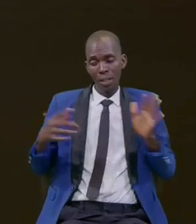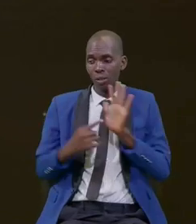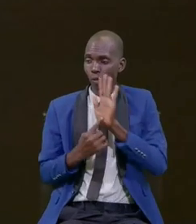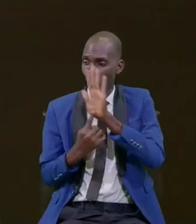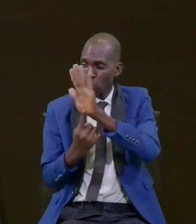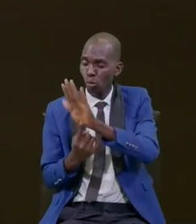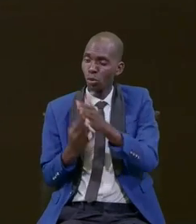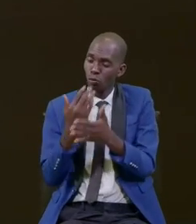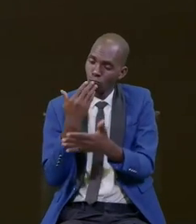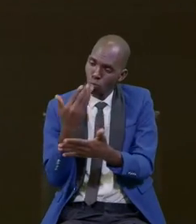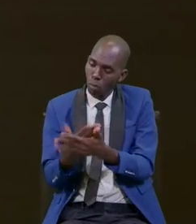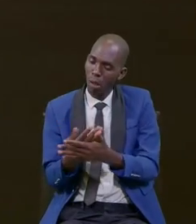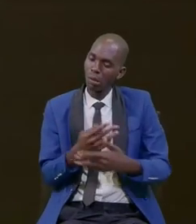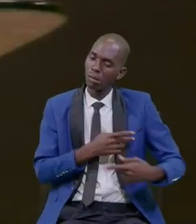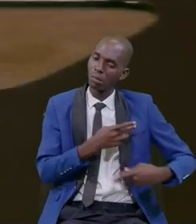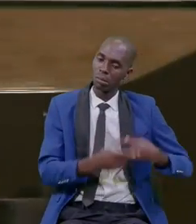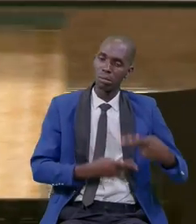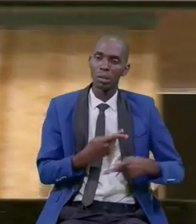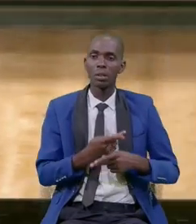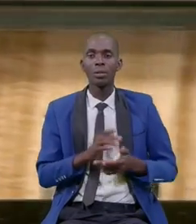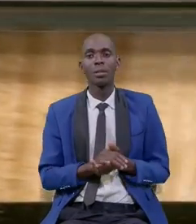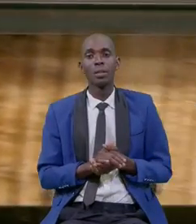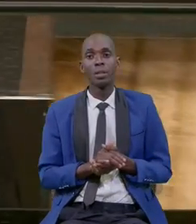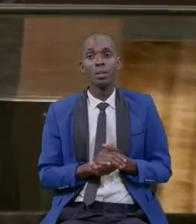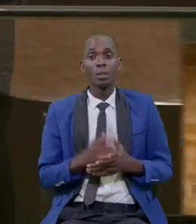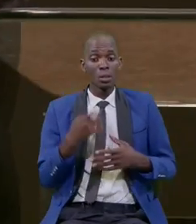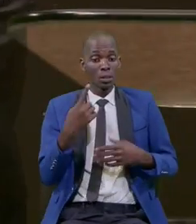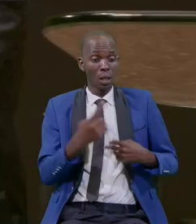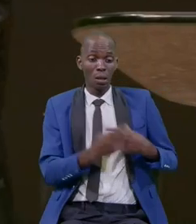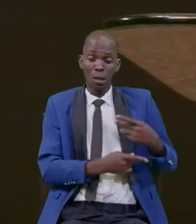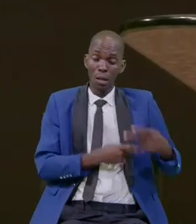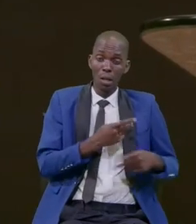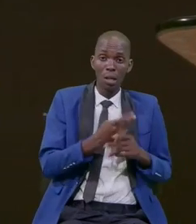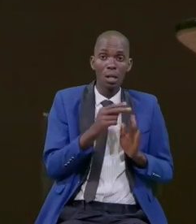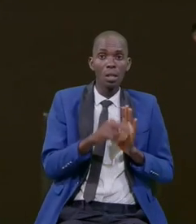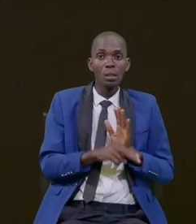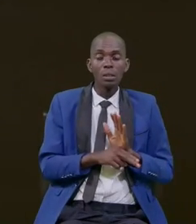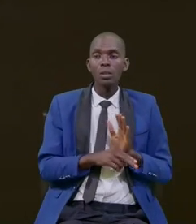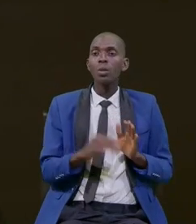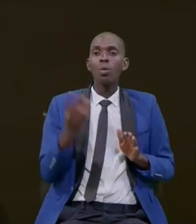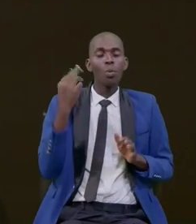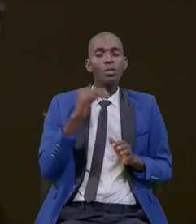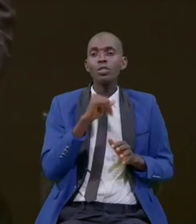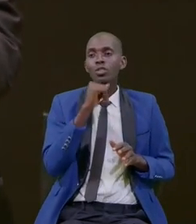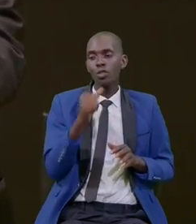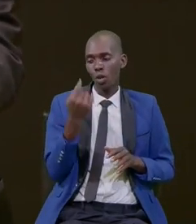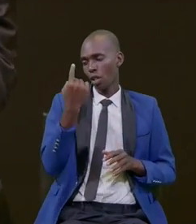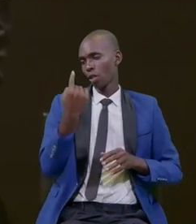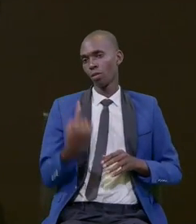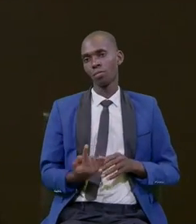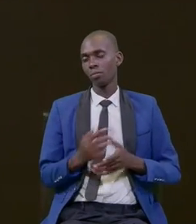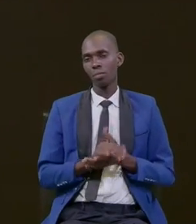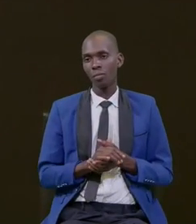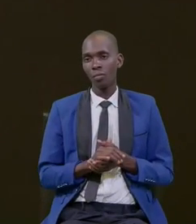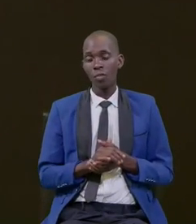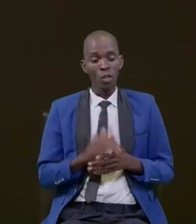la même bonté que j'ai eue pour vous. La bonté ne se tient pas dans